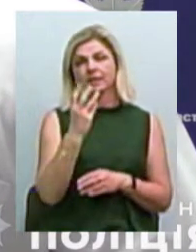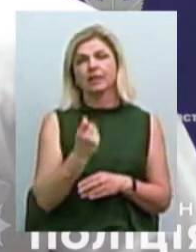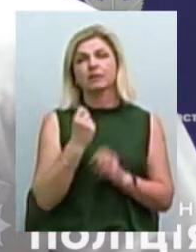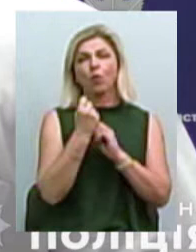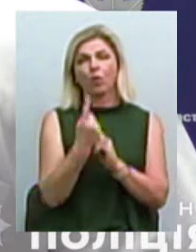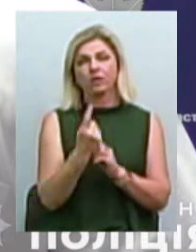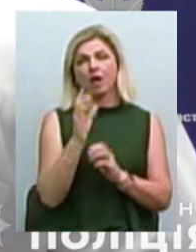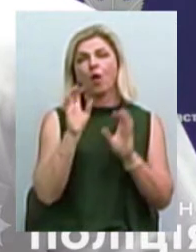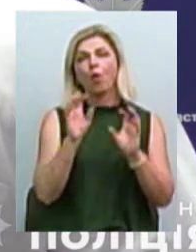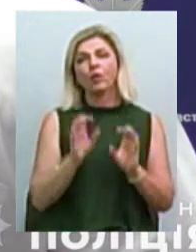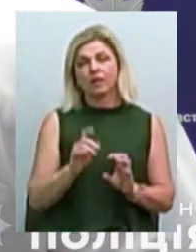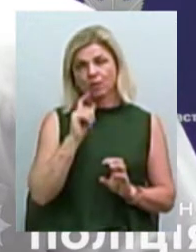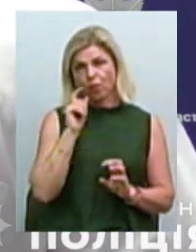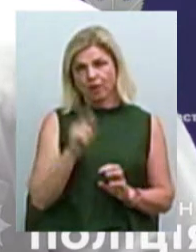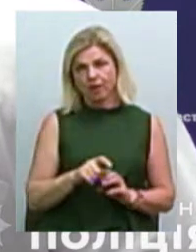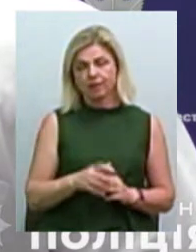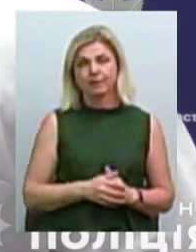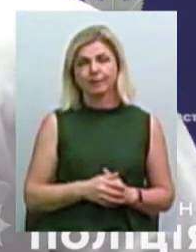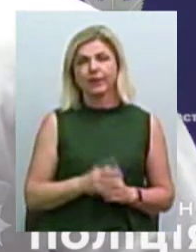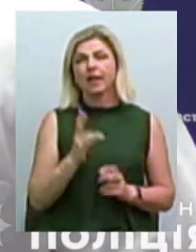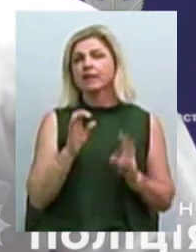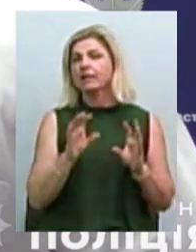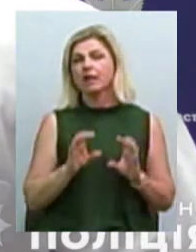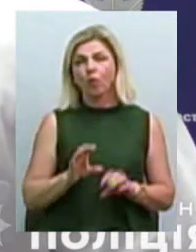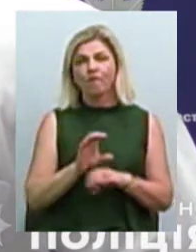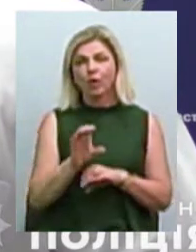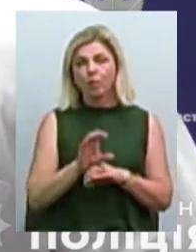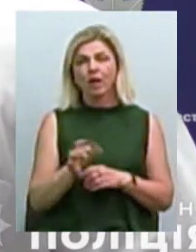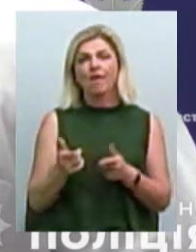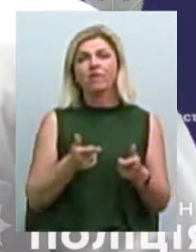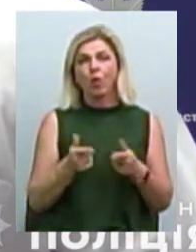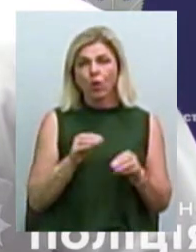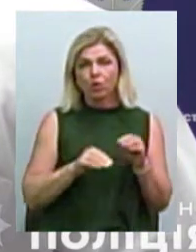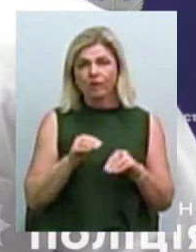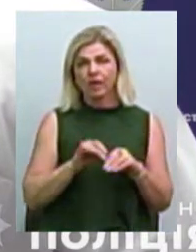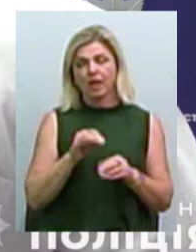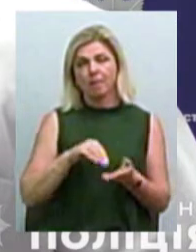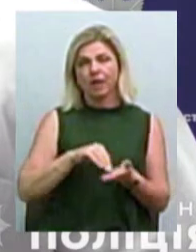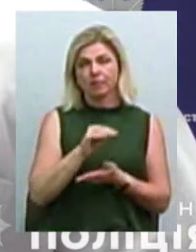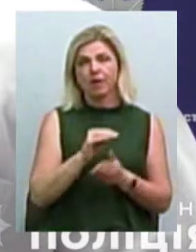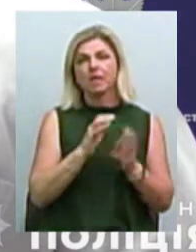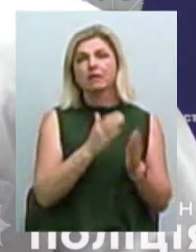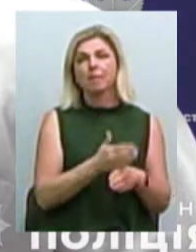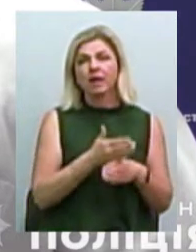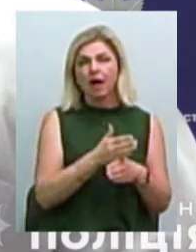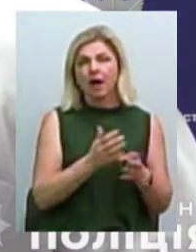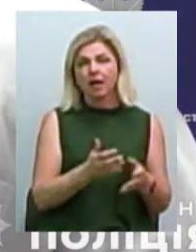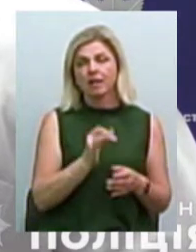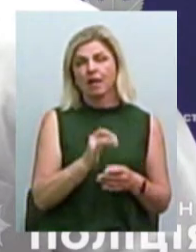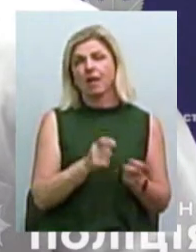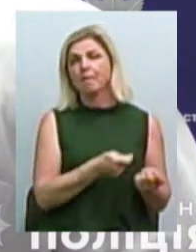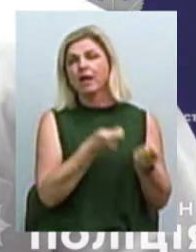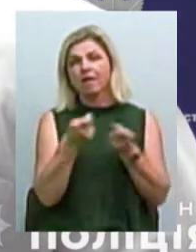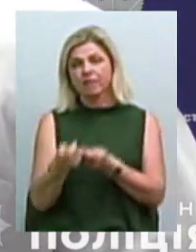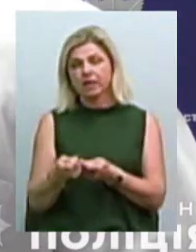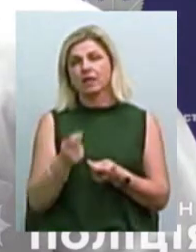311 Кримінального кодексу України, незаконне виробництво, виготовлення, придбання, зберігання, перевезення чи пересилання